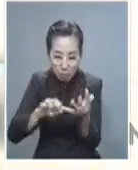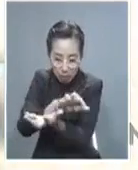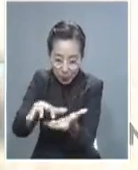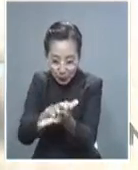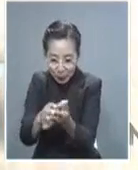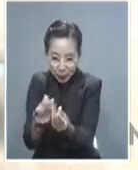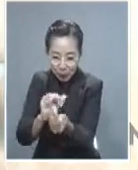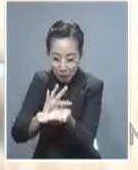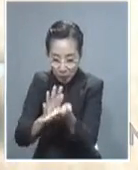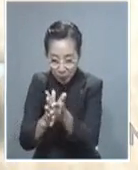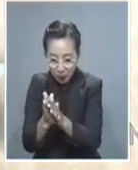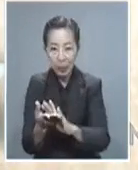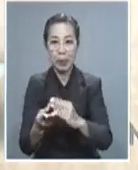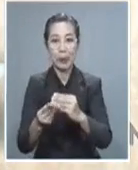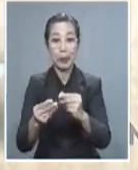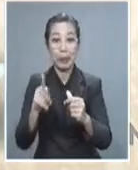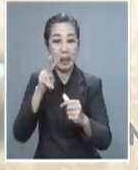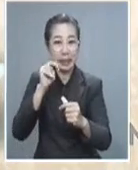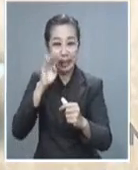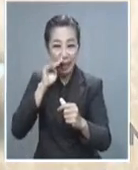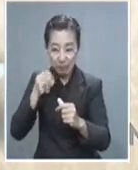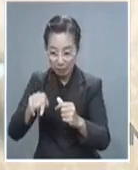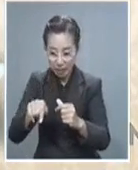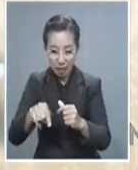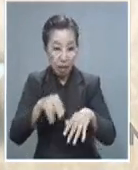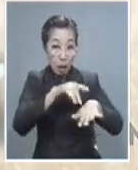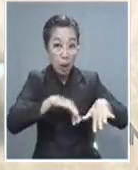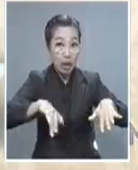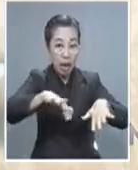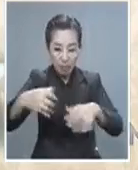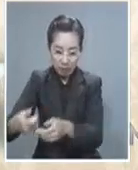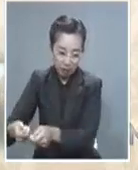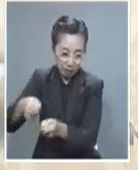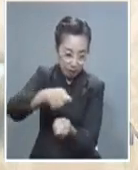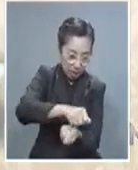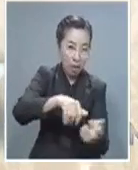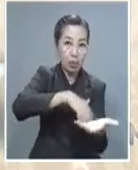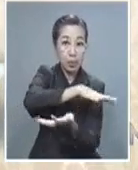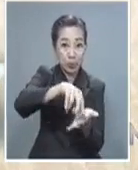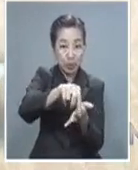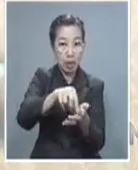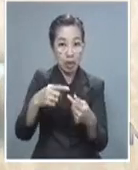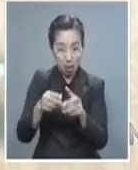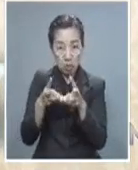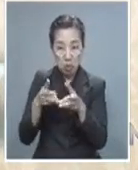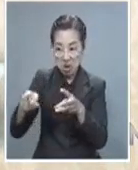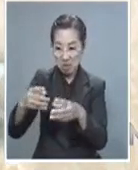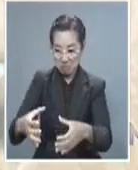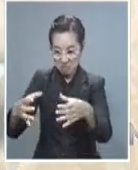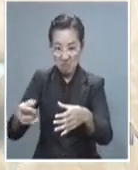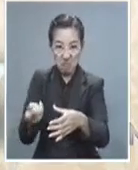ปเทลงน้ำที่เลี้ยงปลาเลี้ยงกบเนี่ยน้ำก็จะไม่เสีย แต่ว่าต้องมีสูตรในการขยายใช้นะคะเพราะว่าใช้เข้มข้นเล